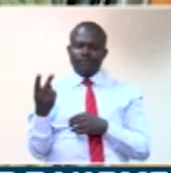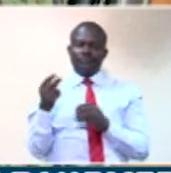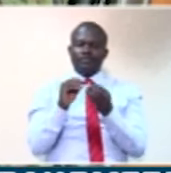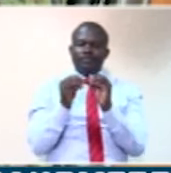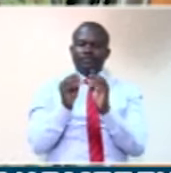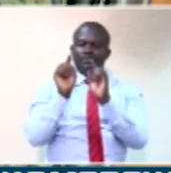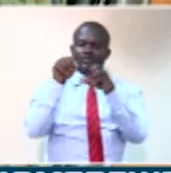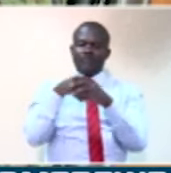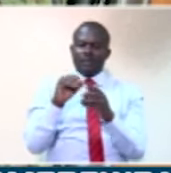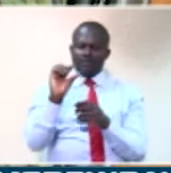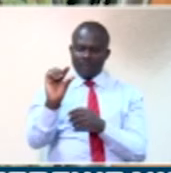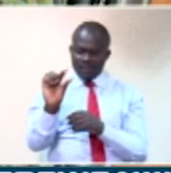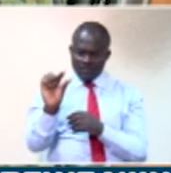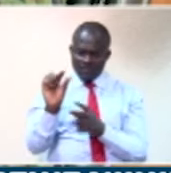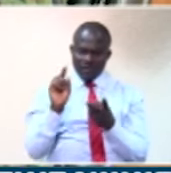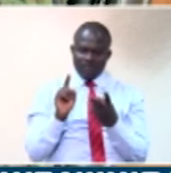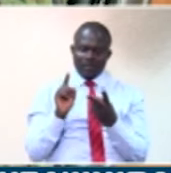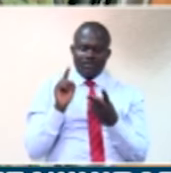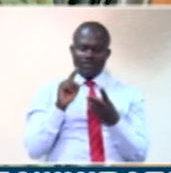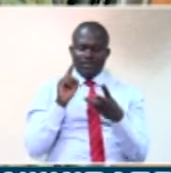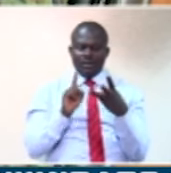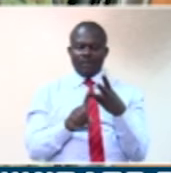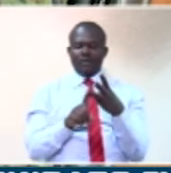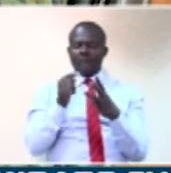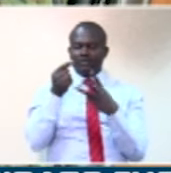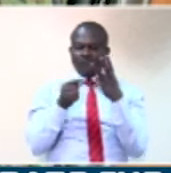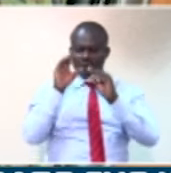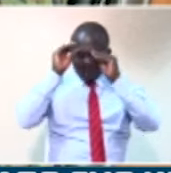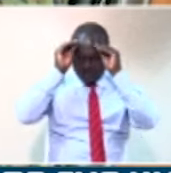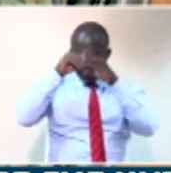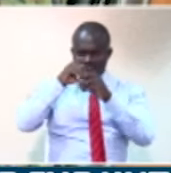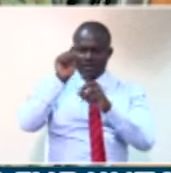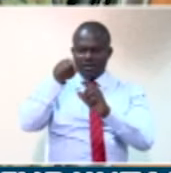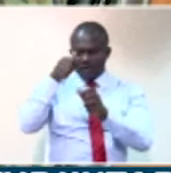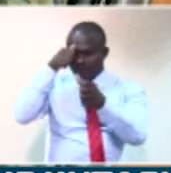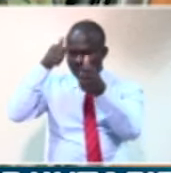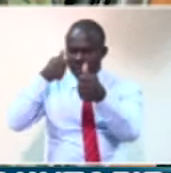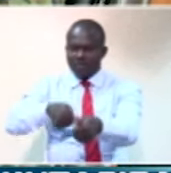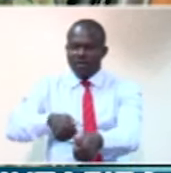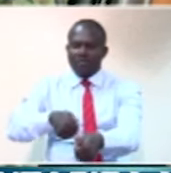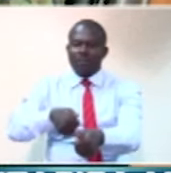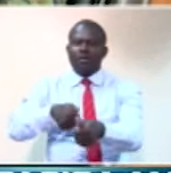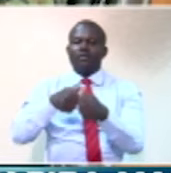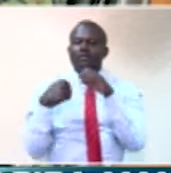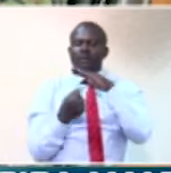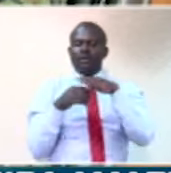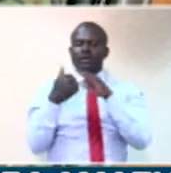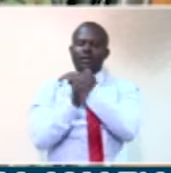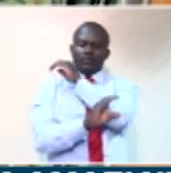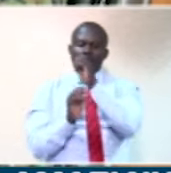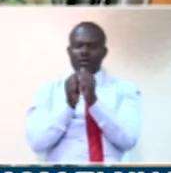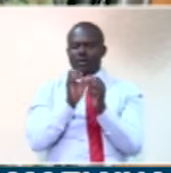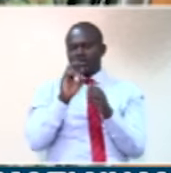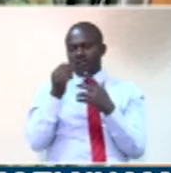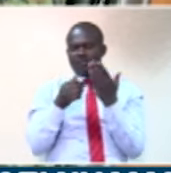imibare ijyayo ni mike, icya gatatu ibyo bigayo biga bakurikije imiterere y'icyo gihugu cyangwa